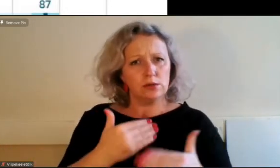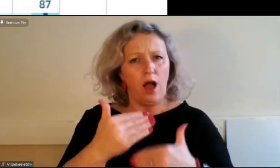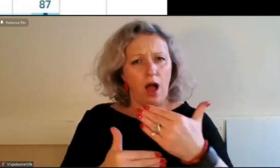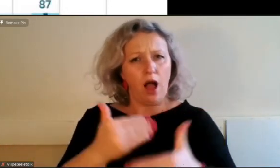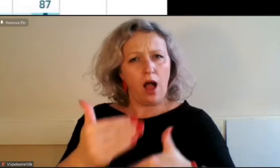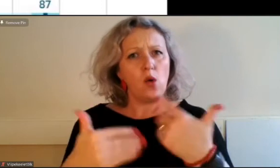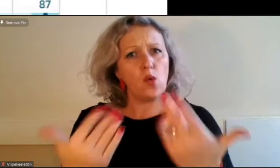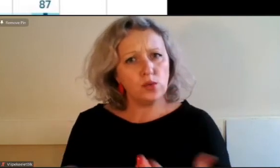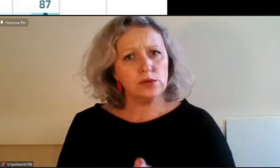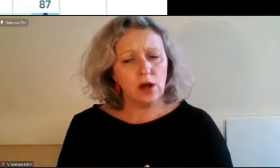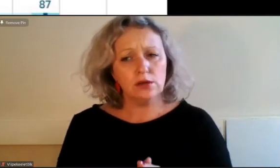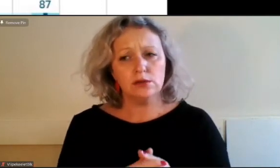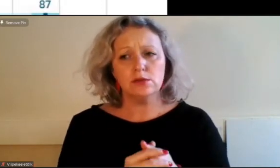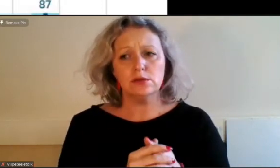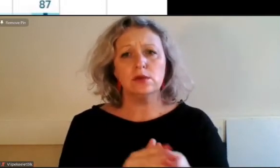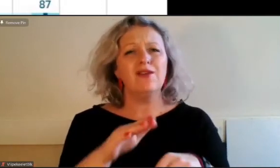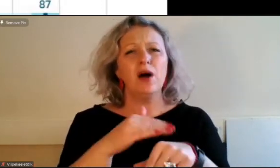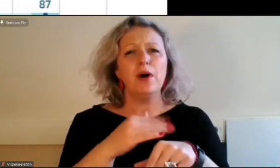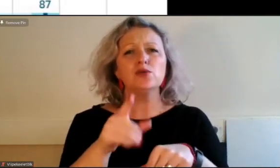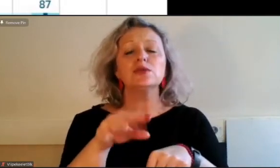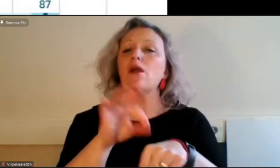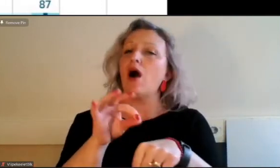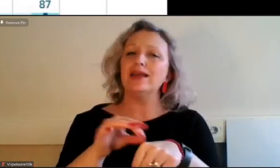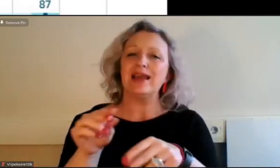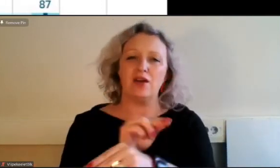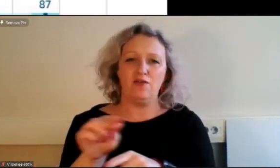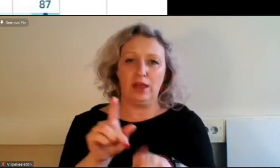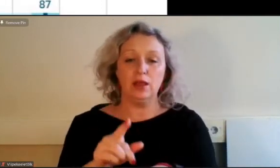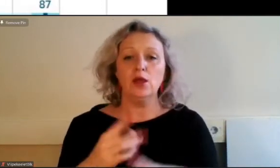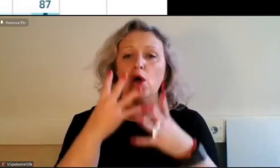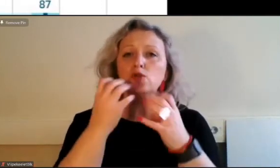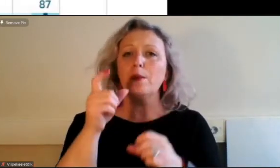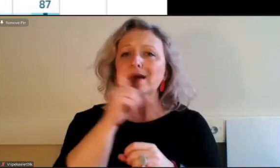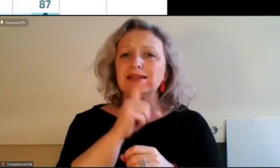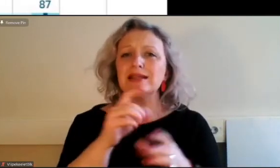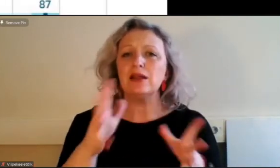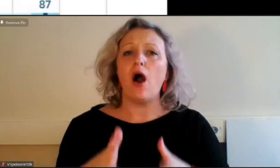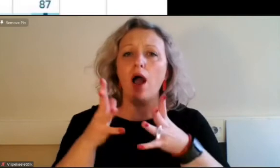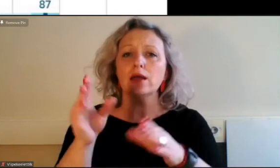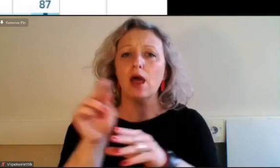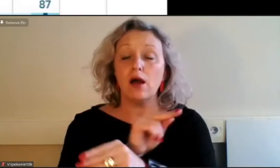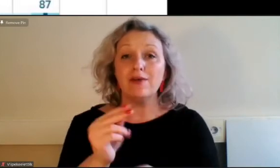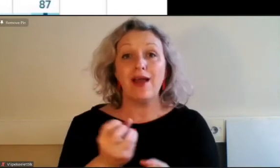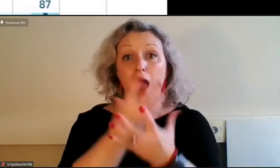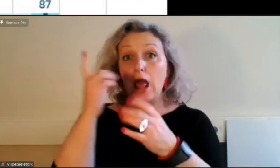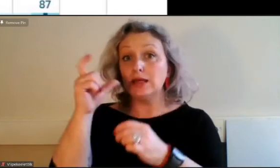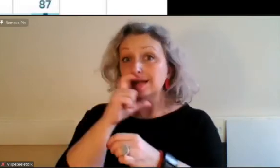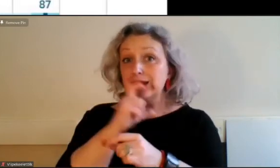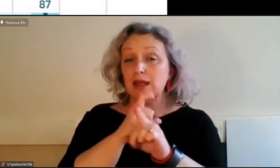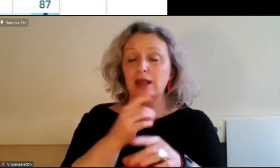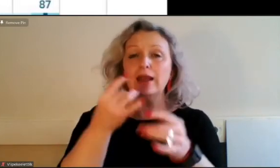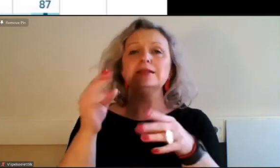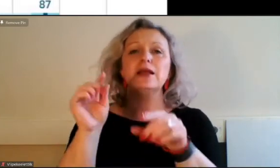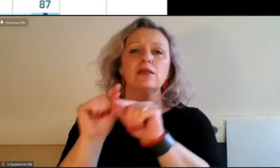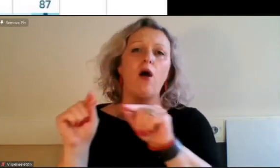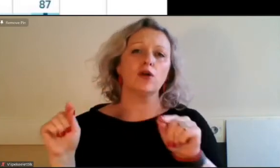kaitseajapikku väheneb natukene ja teiseks tuli meile see delta variant, mis levib kiiremini ja on agressiivsem. Et siin on näha